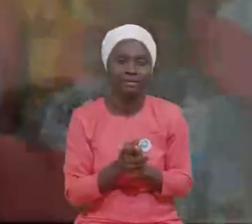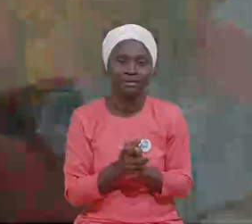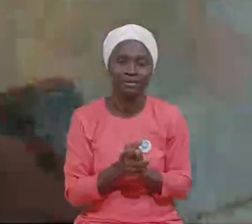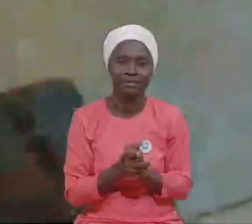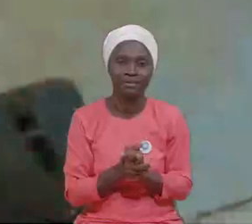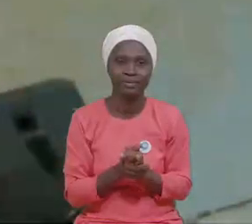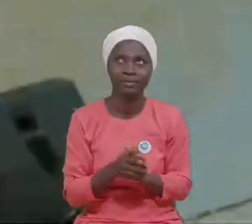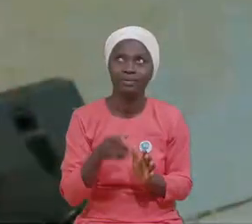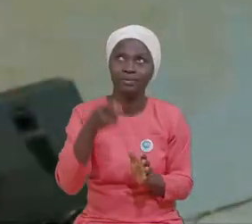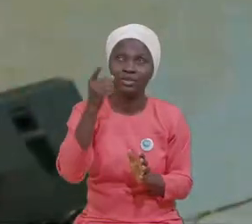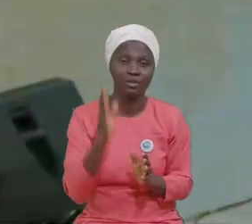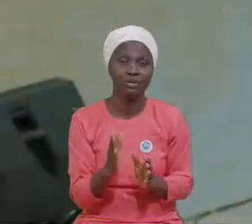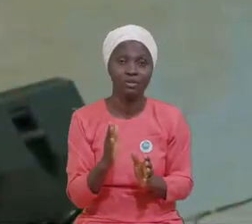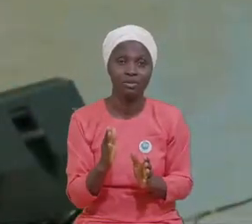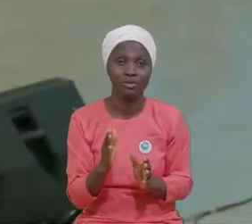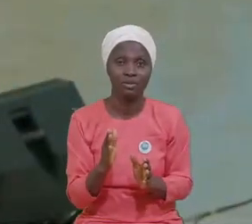Dieu